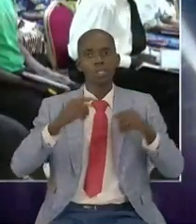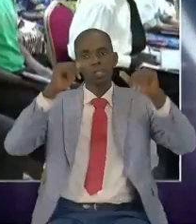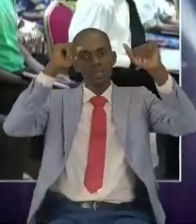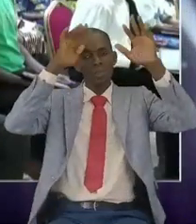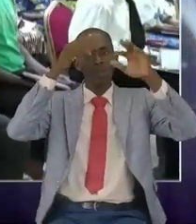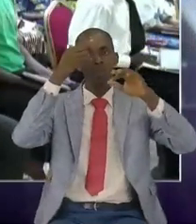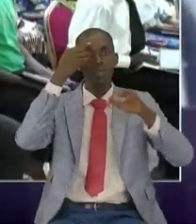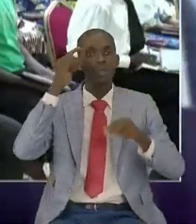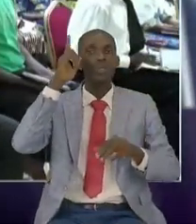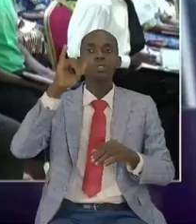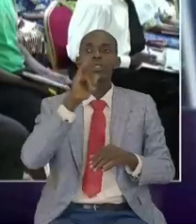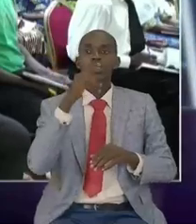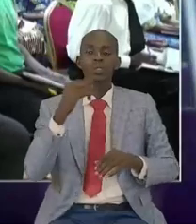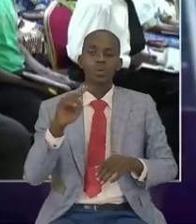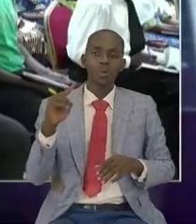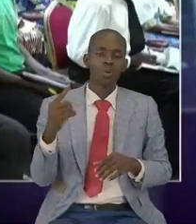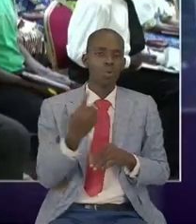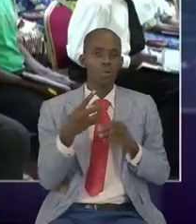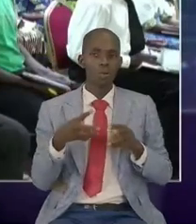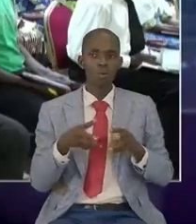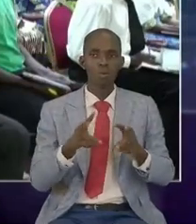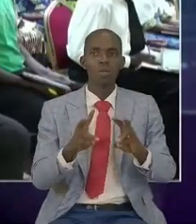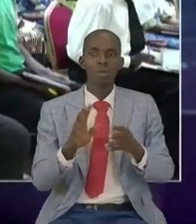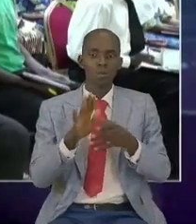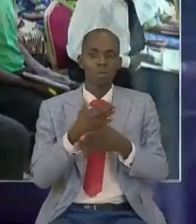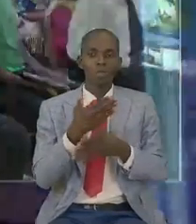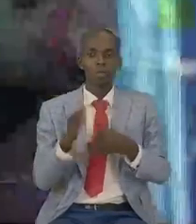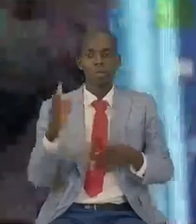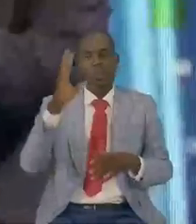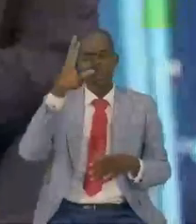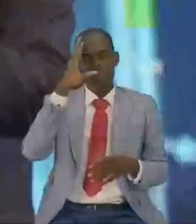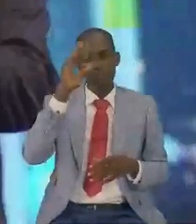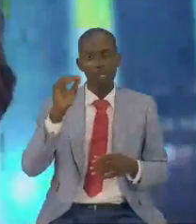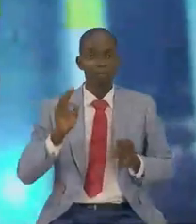qu'il est le seul lien entre l'humanité et